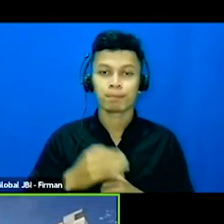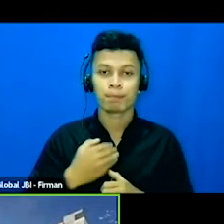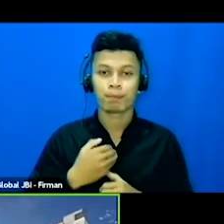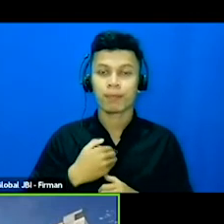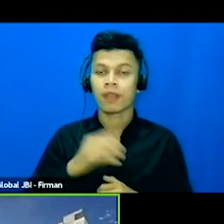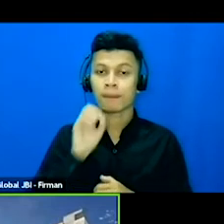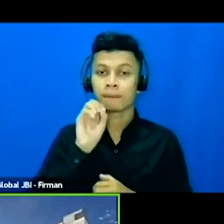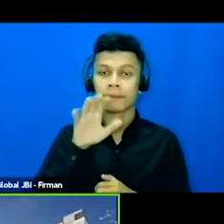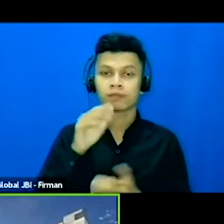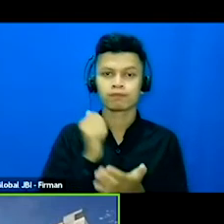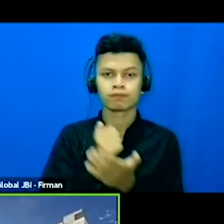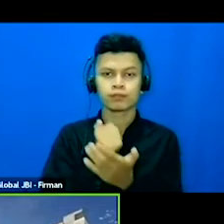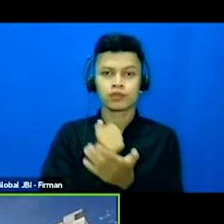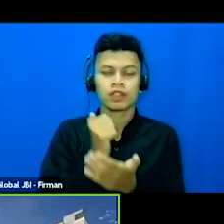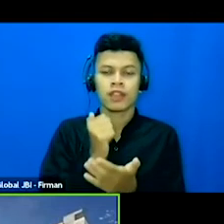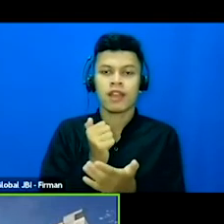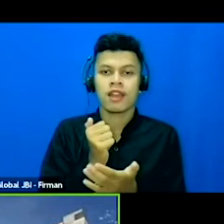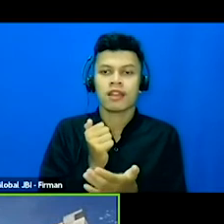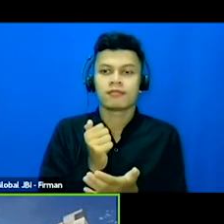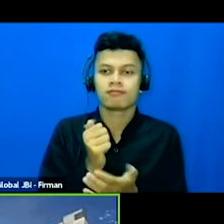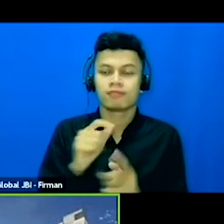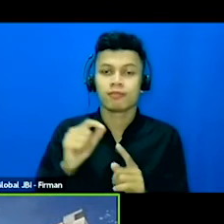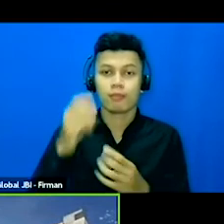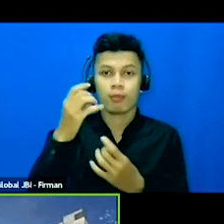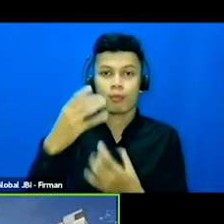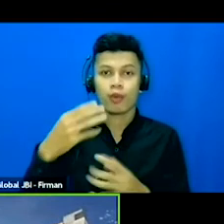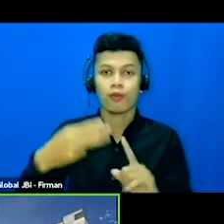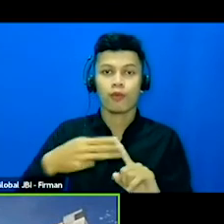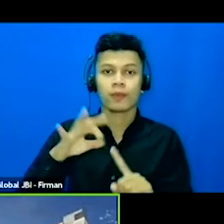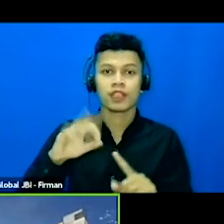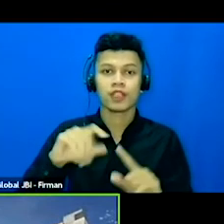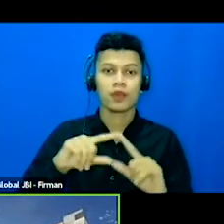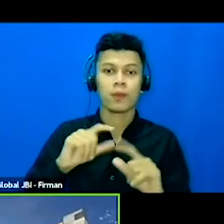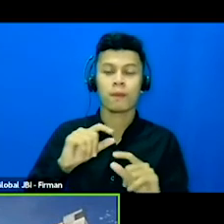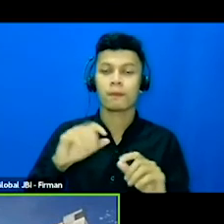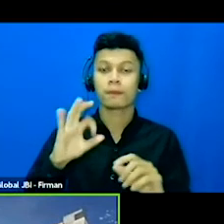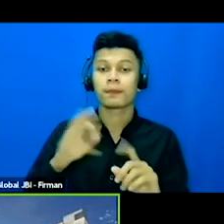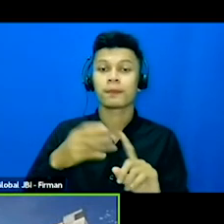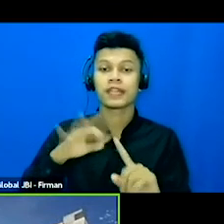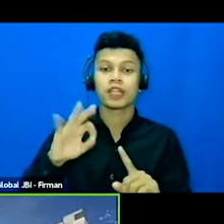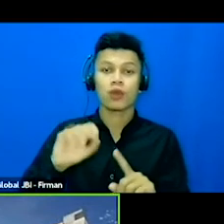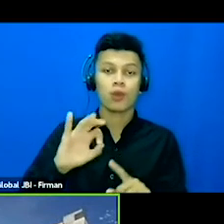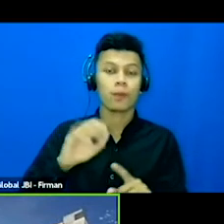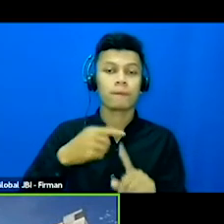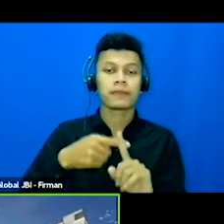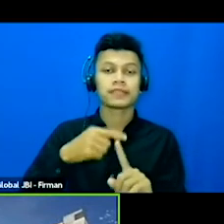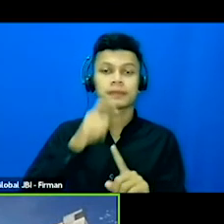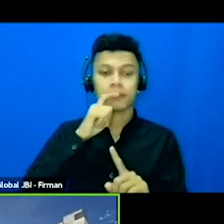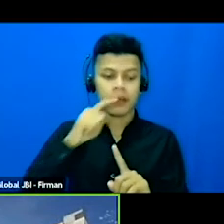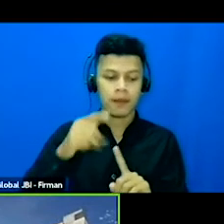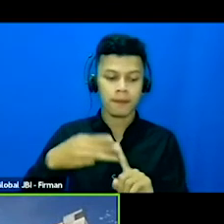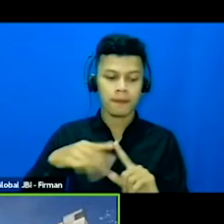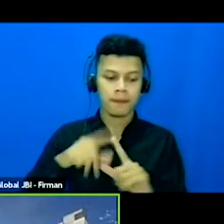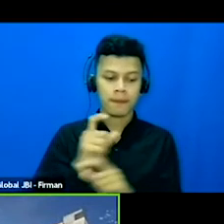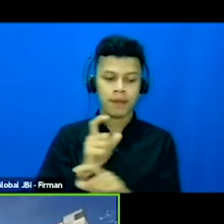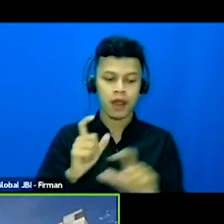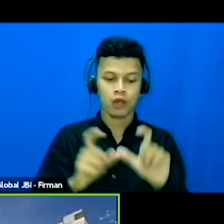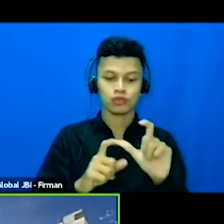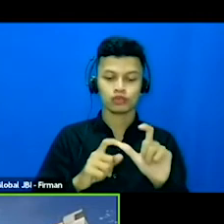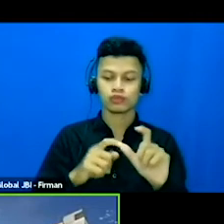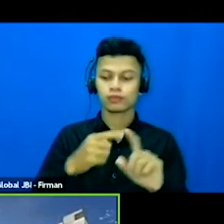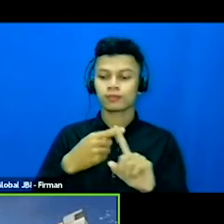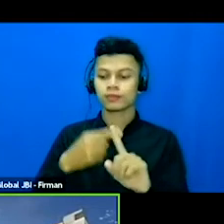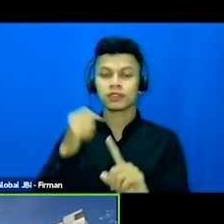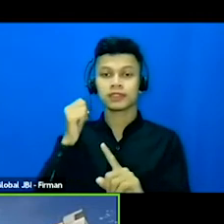sub-nya sudah disampaikan oleh probio dan Pak Tubagus tadi sebetulnya juga oleh dari Bappenas Bu Caroline